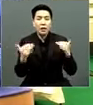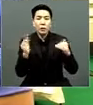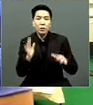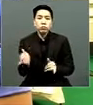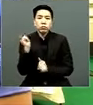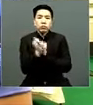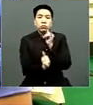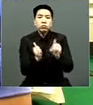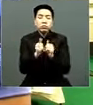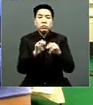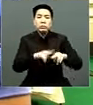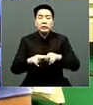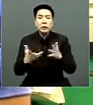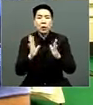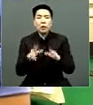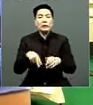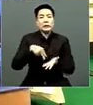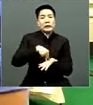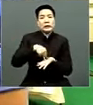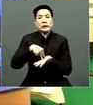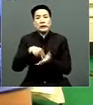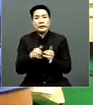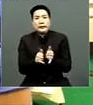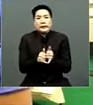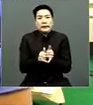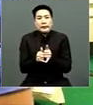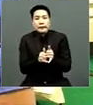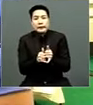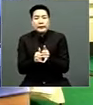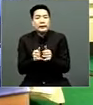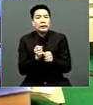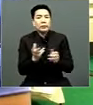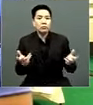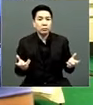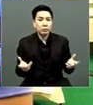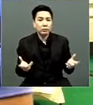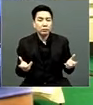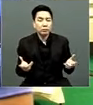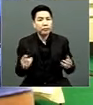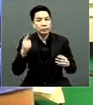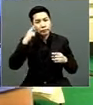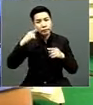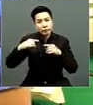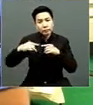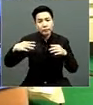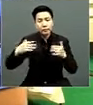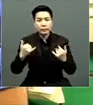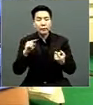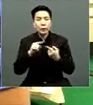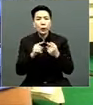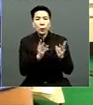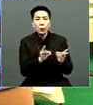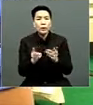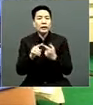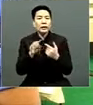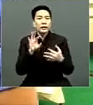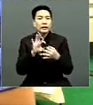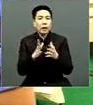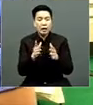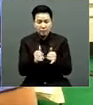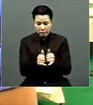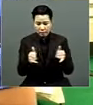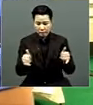ากขึ้นเนี่ยก็จะมีการยืนที่ชิดกันมันก็เลยไม่สอดคล้องกับแนวทางในเรื่องของการเว้นระ